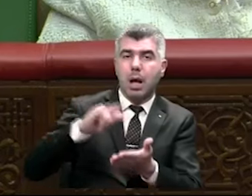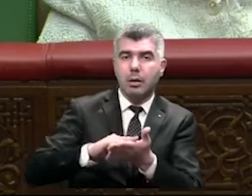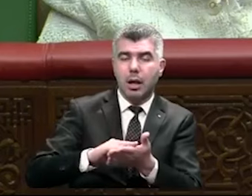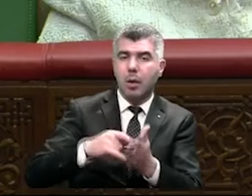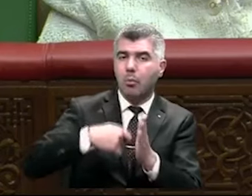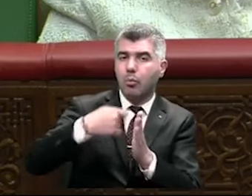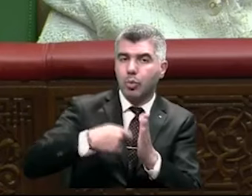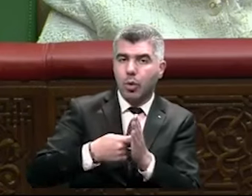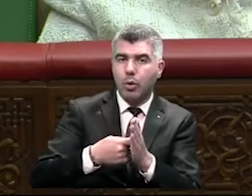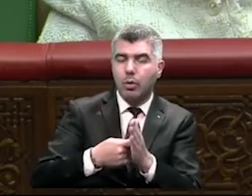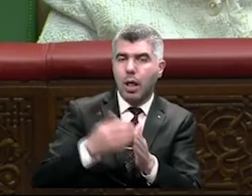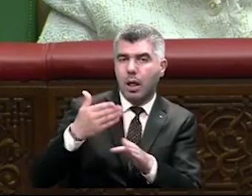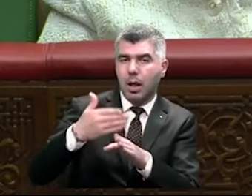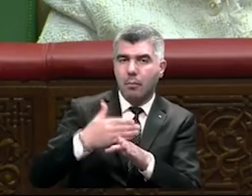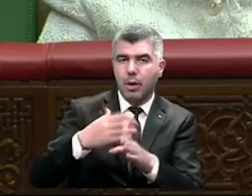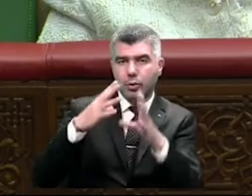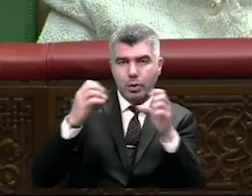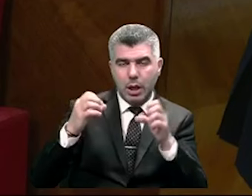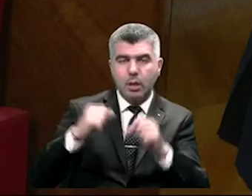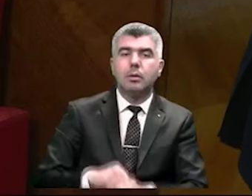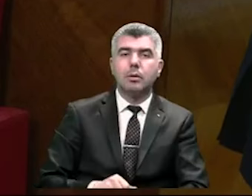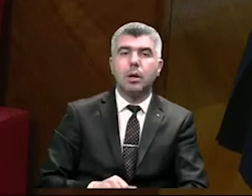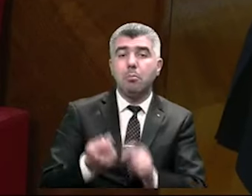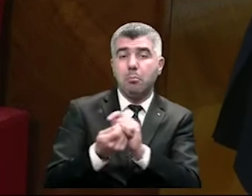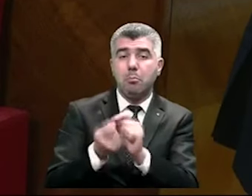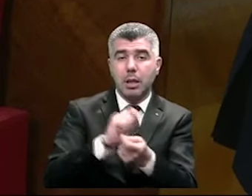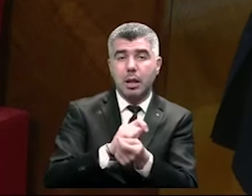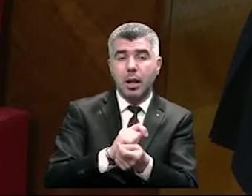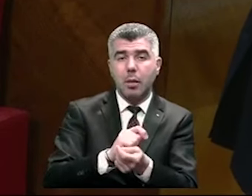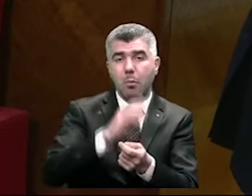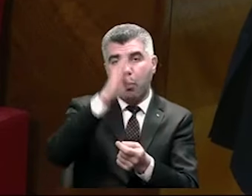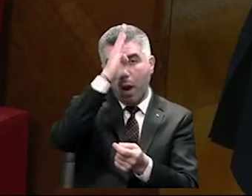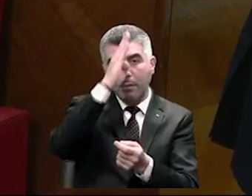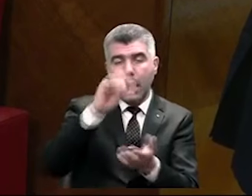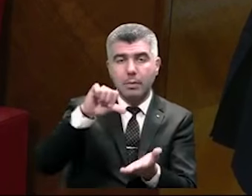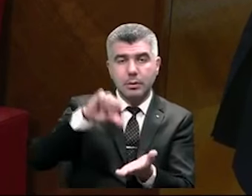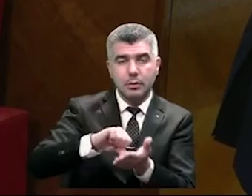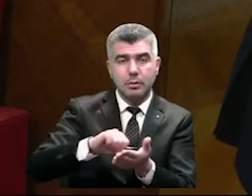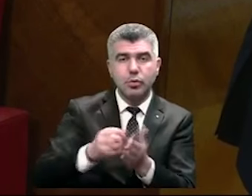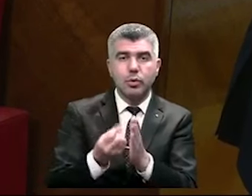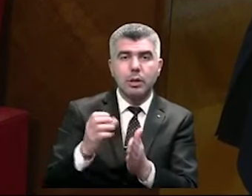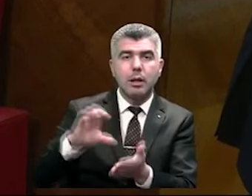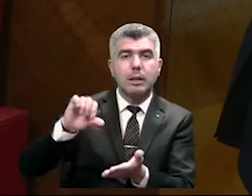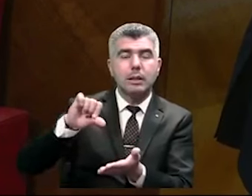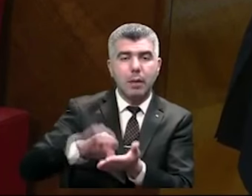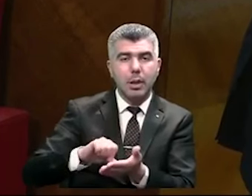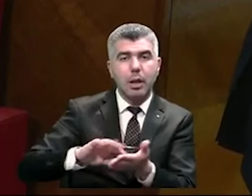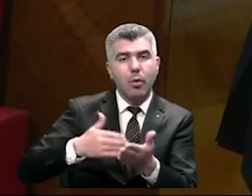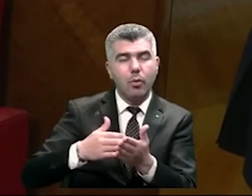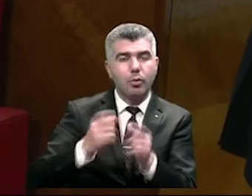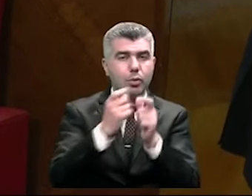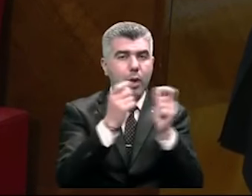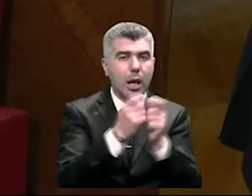المشاريع ديال التطوير ديالها وباش نحول ايضا مطر محمد الخامس الى بنيه تحتيه حديثه تتلب احتياجات شركه الطيران